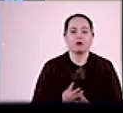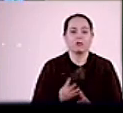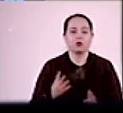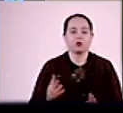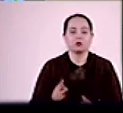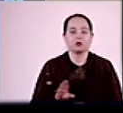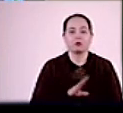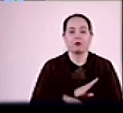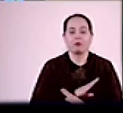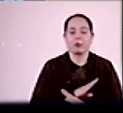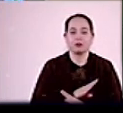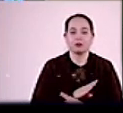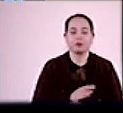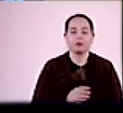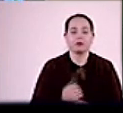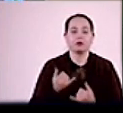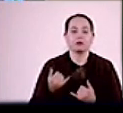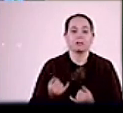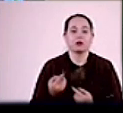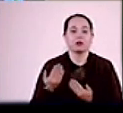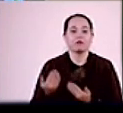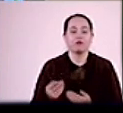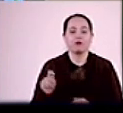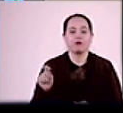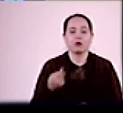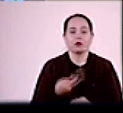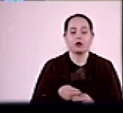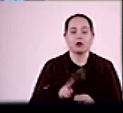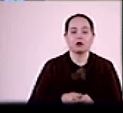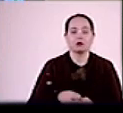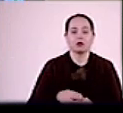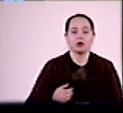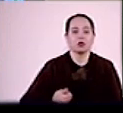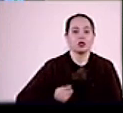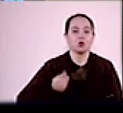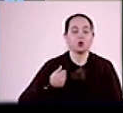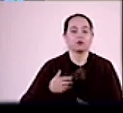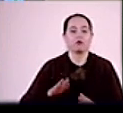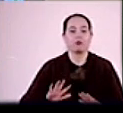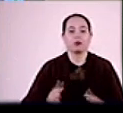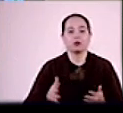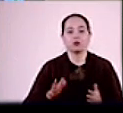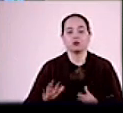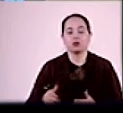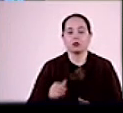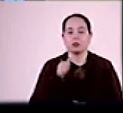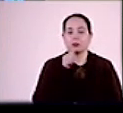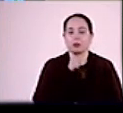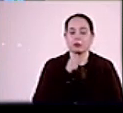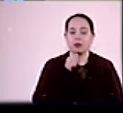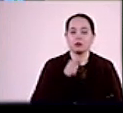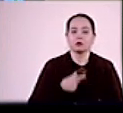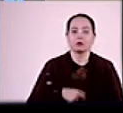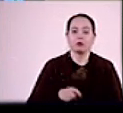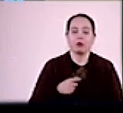очередь смерть. Для него война – это геройство, приключение, испытание